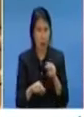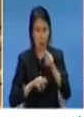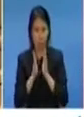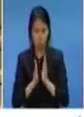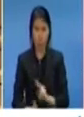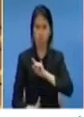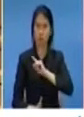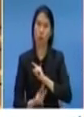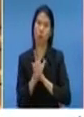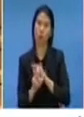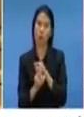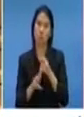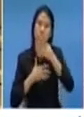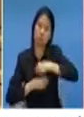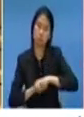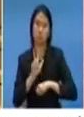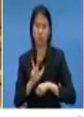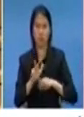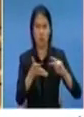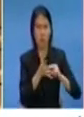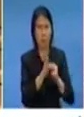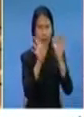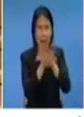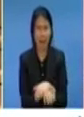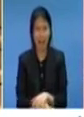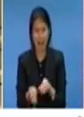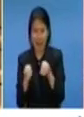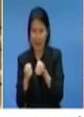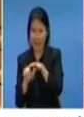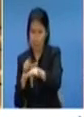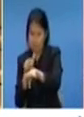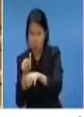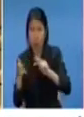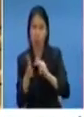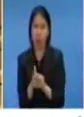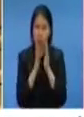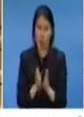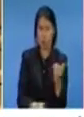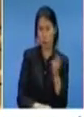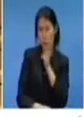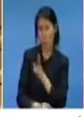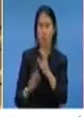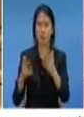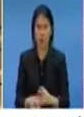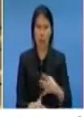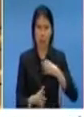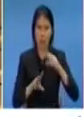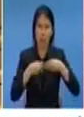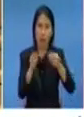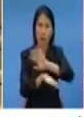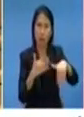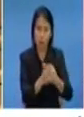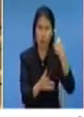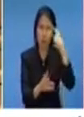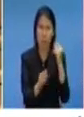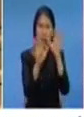ครับอยู่กลางกรุงแปลว่าไม่มีมลภาวะดังนั้นท่านทำเรื่องนี้เลยครับมีให้เดี๋ยวนี้ไม่ต้องไปปลู